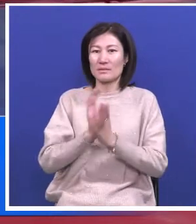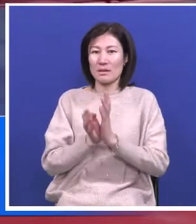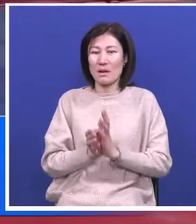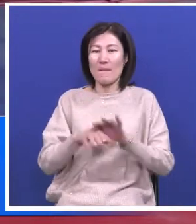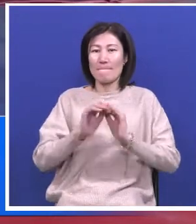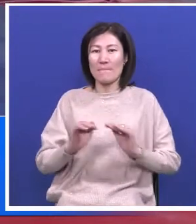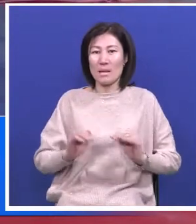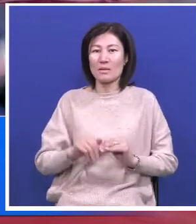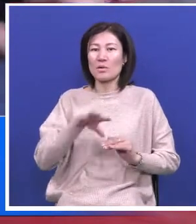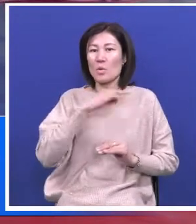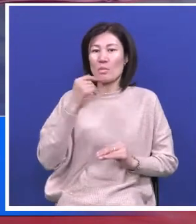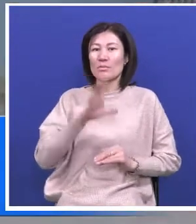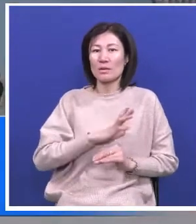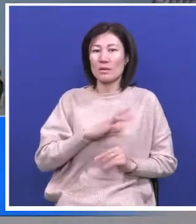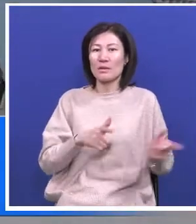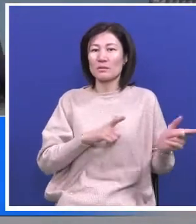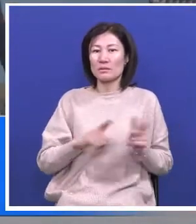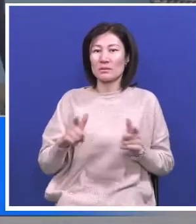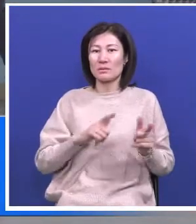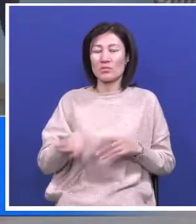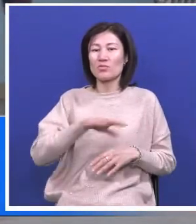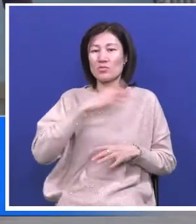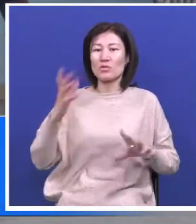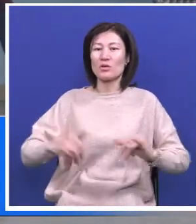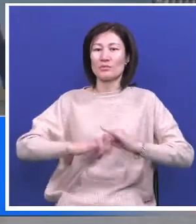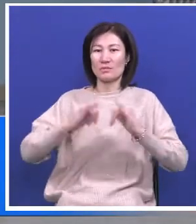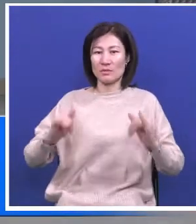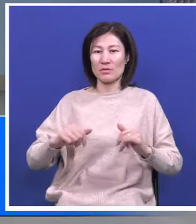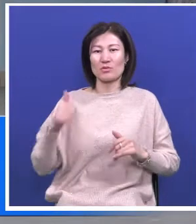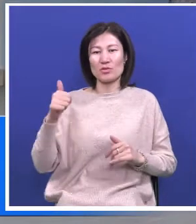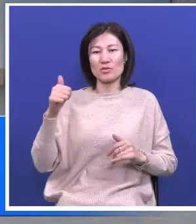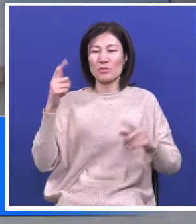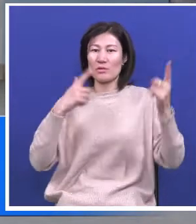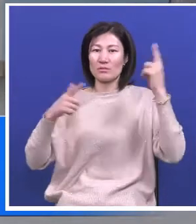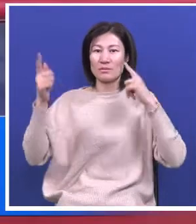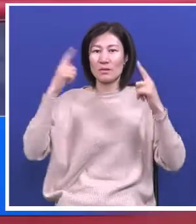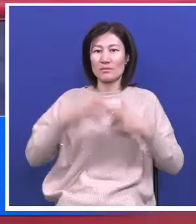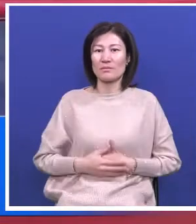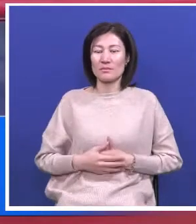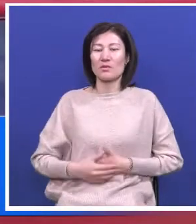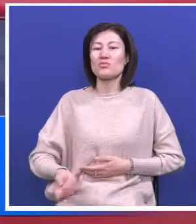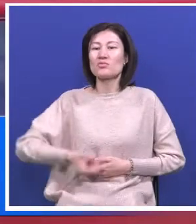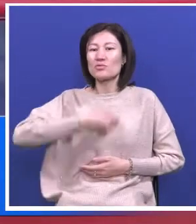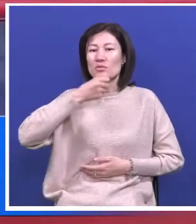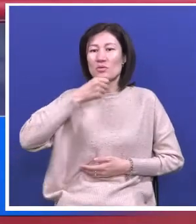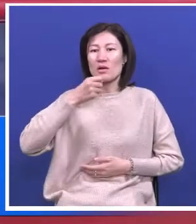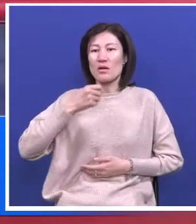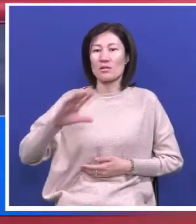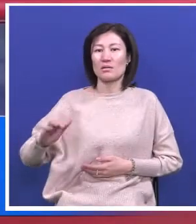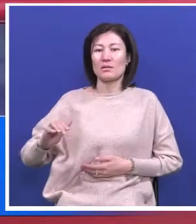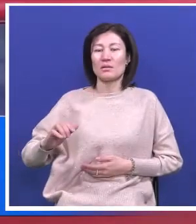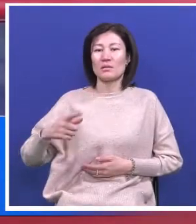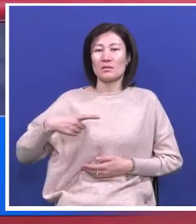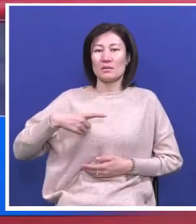бала болады бұл жақтан. Бұл жақта рахат дайындаласың. Үлкен жер, рахат. Болашақта арманым Геннадий Головкин сияқты, сондай Данияр ағаларымыз сияқты,